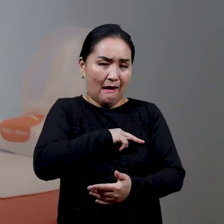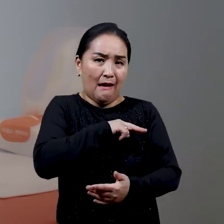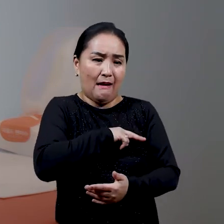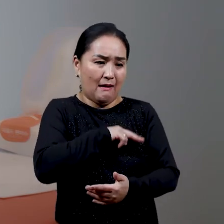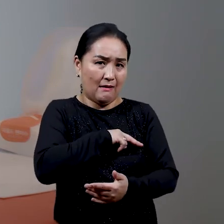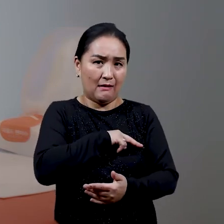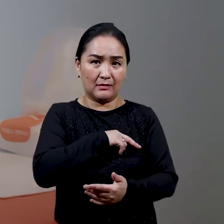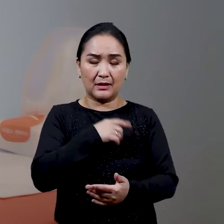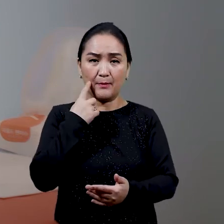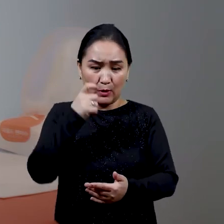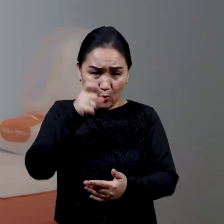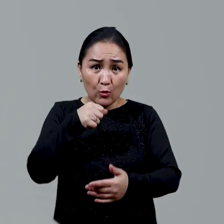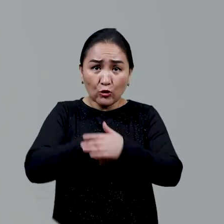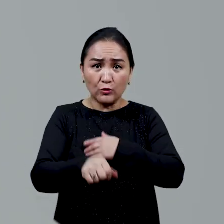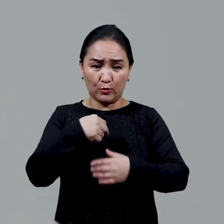мэдрэмж аяг төрж байгаа байхгүй би.